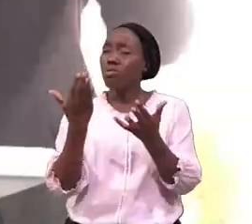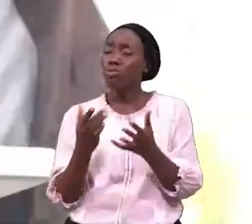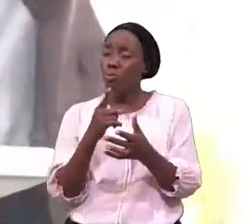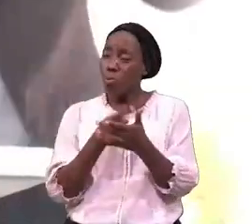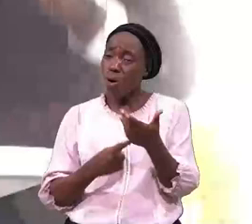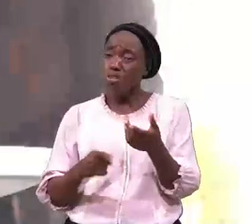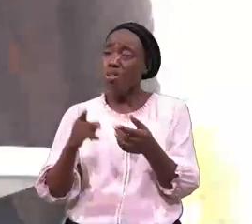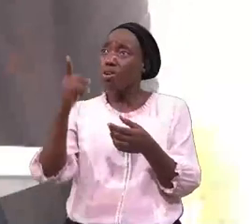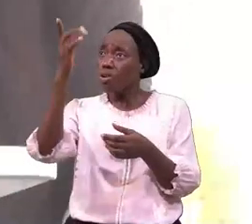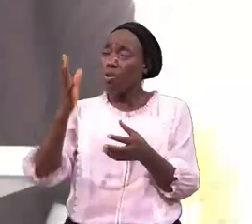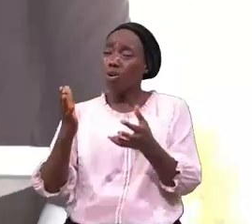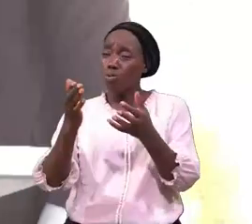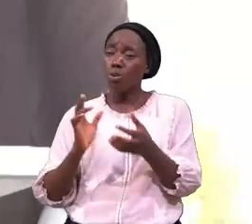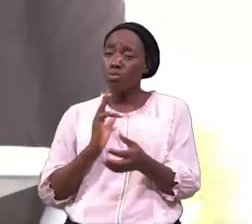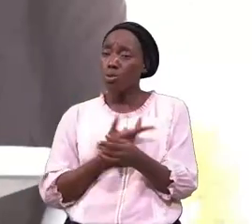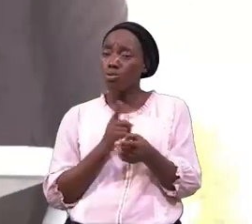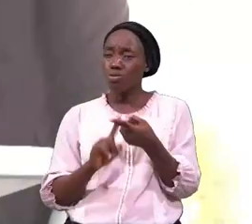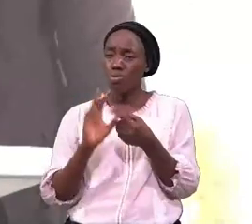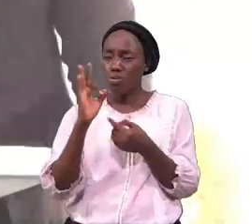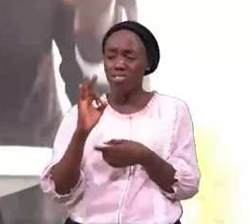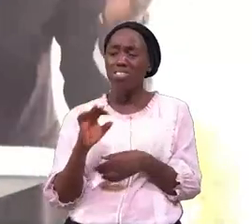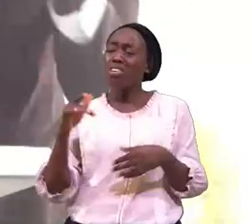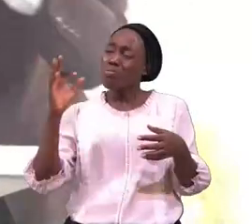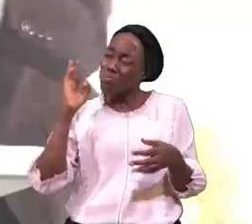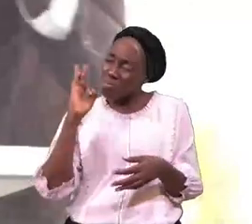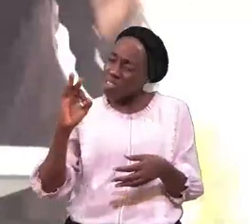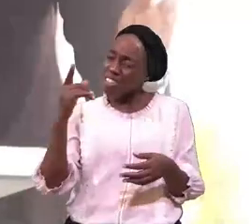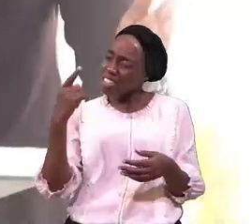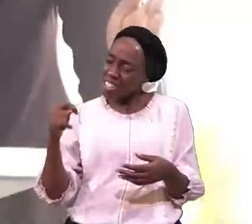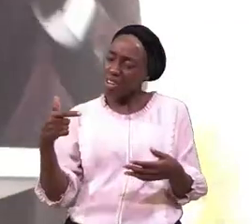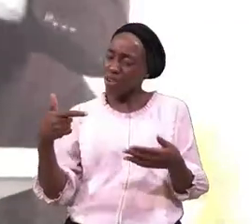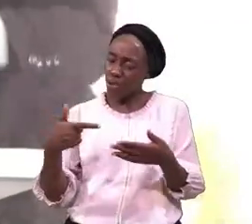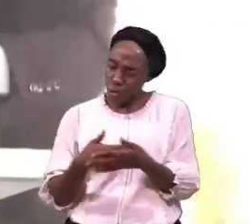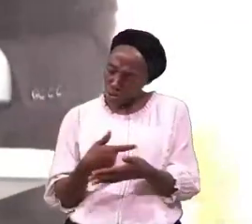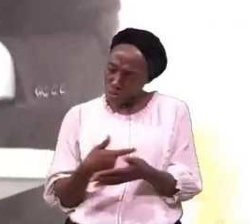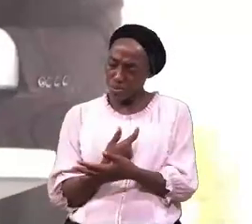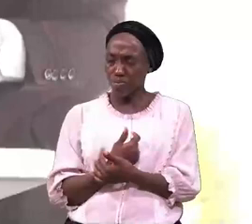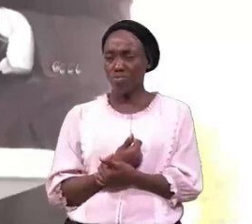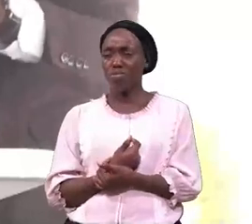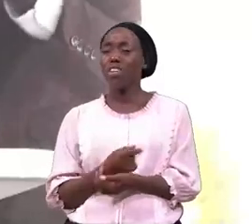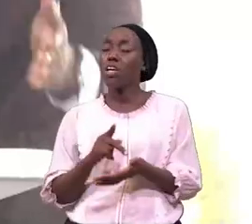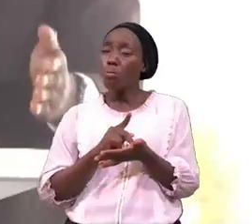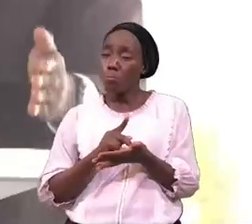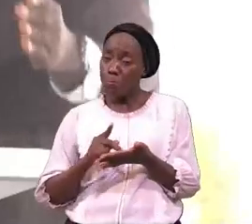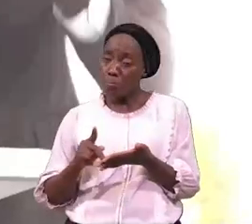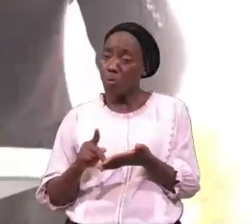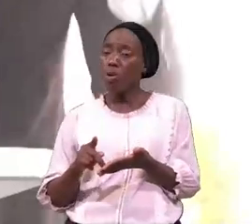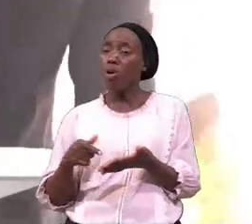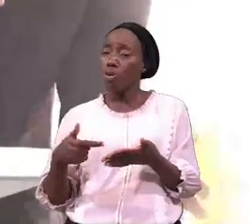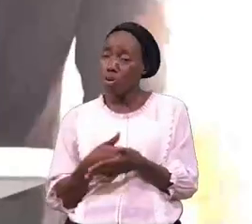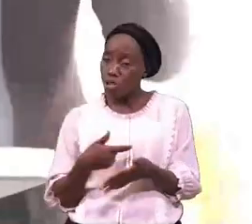l'évangile. Je suis ce que tu as vu comme notre Père le prêche à la croisade. L'évangile pur, l'évangile